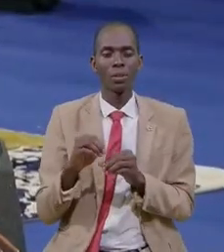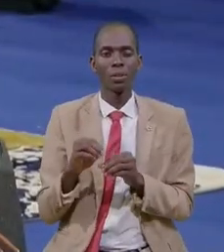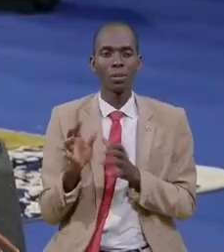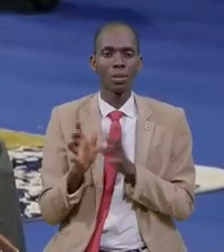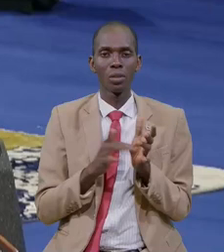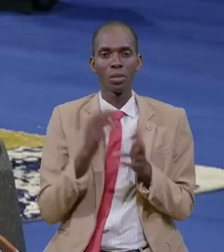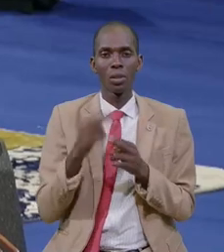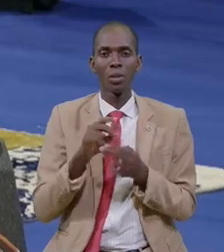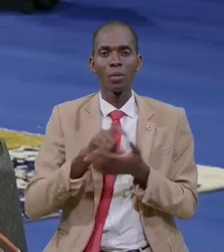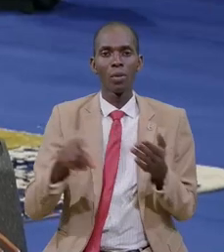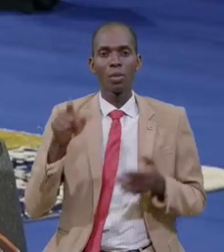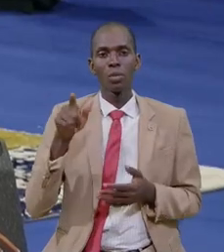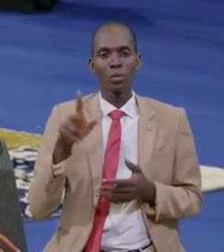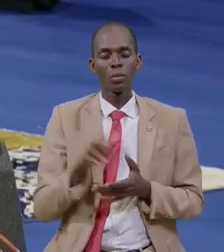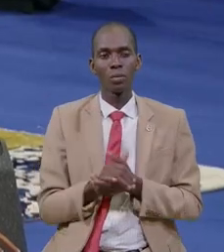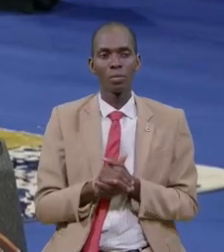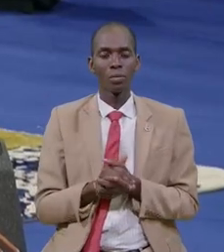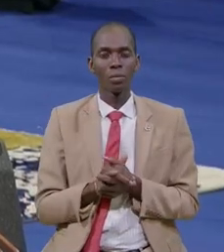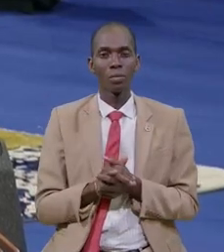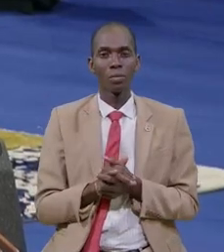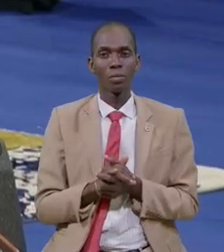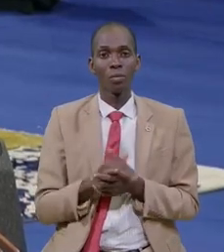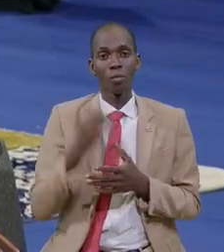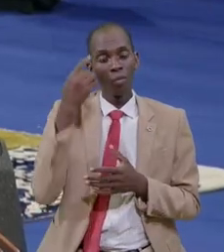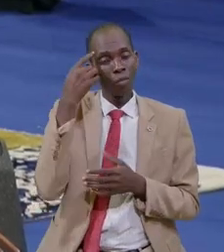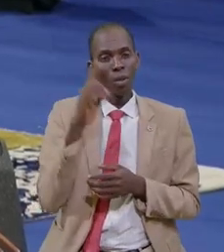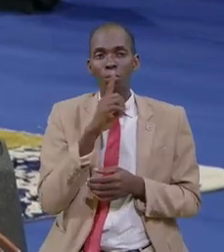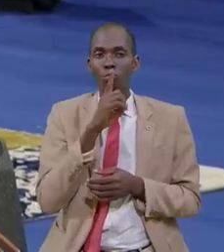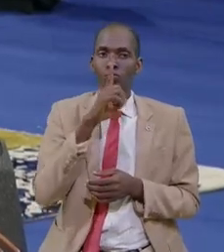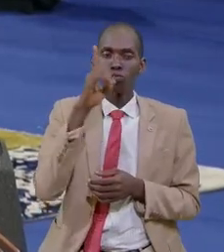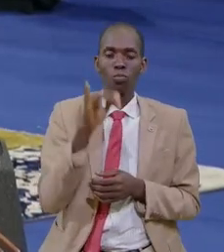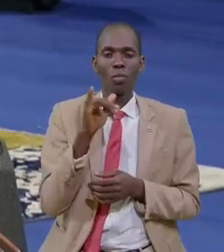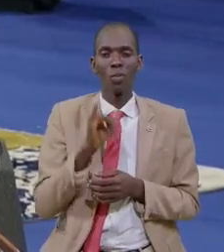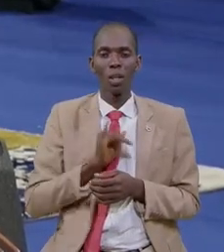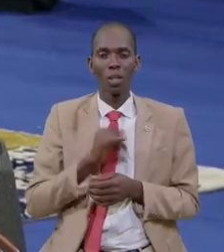Verset 23. Je vous le dis en vérité.